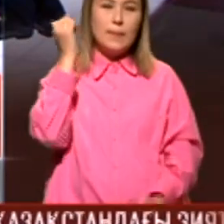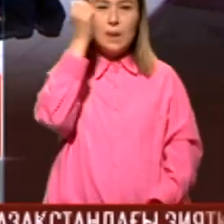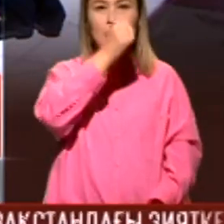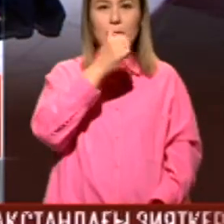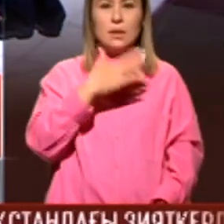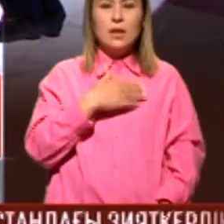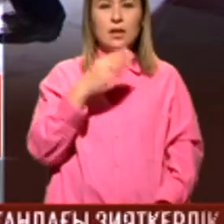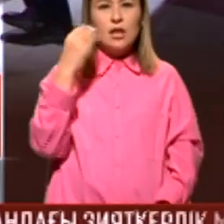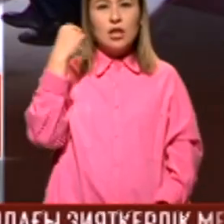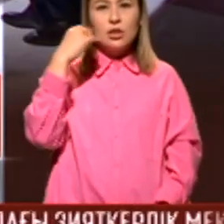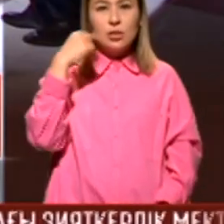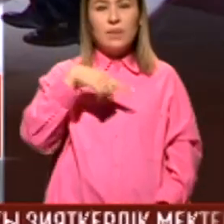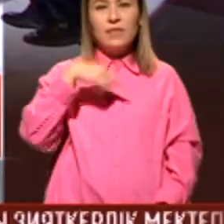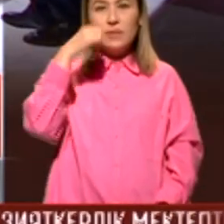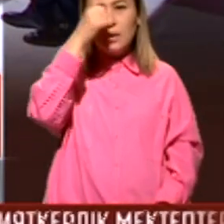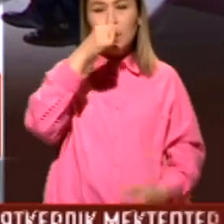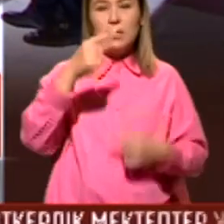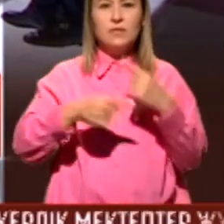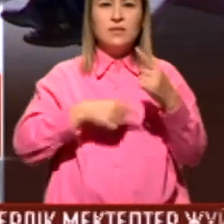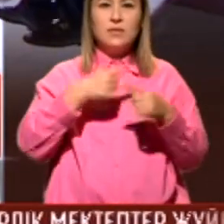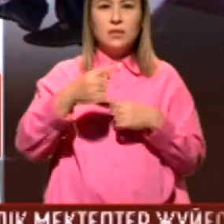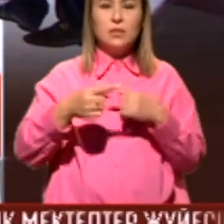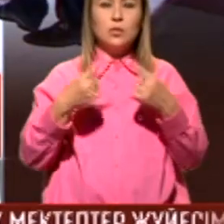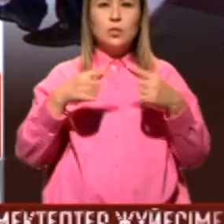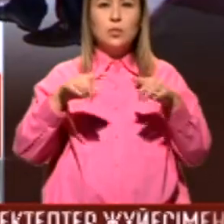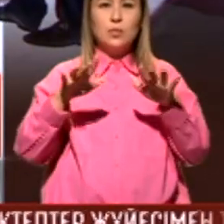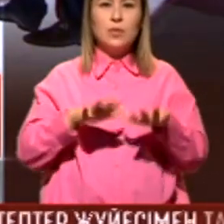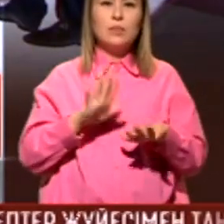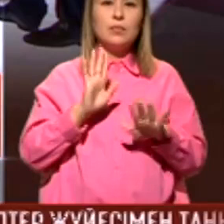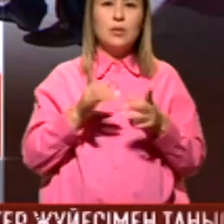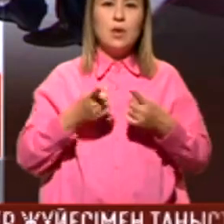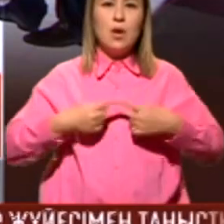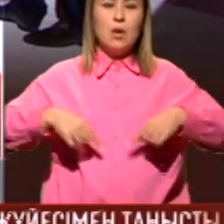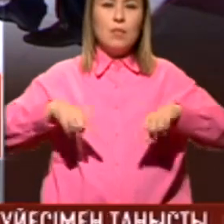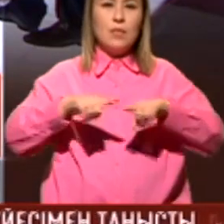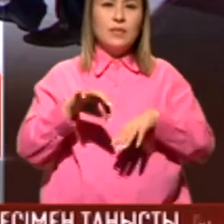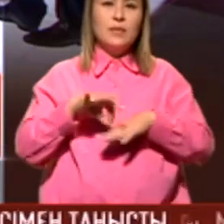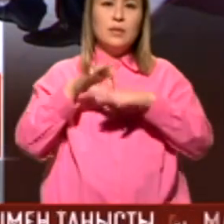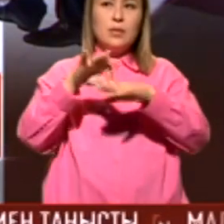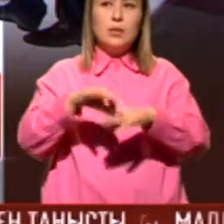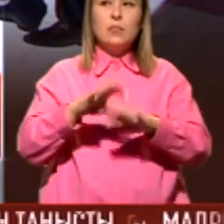өтсе, биыл Қазақстанда келесі жылы басқа мүше елдің аумағында өтеді.